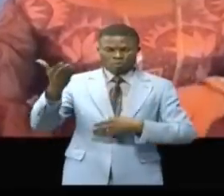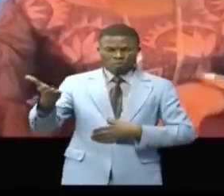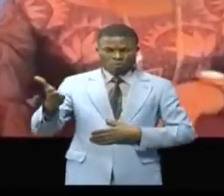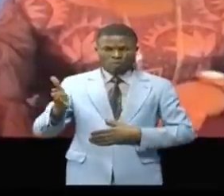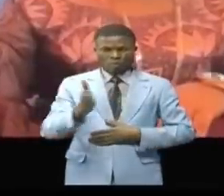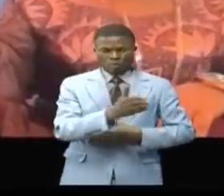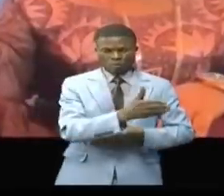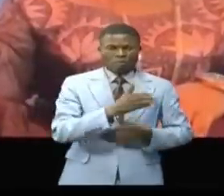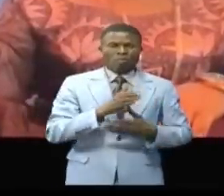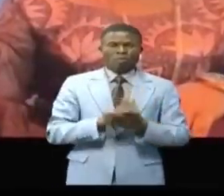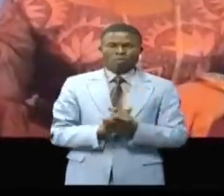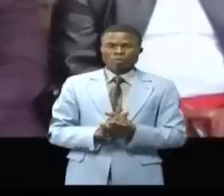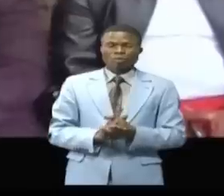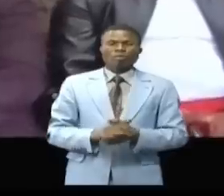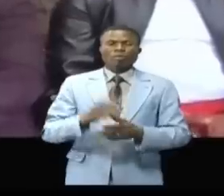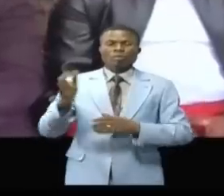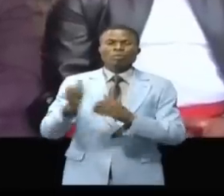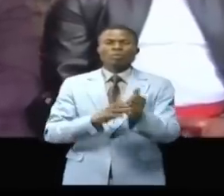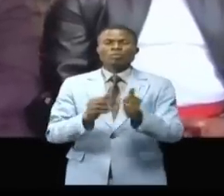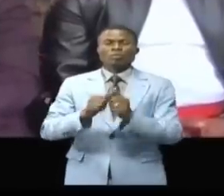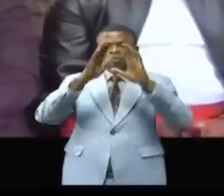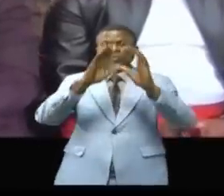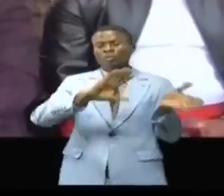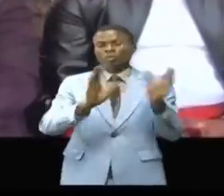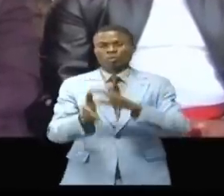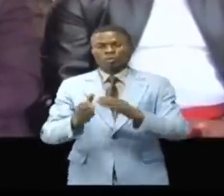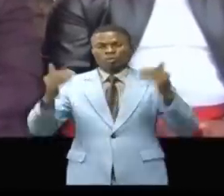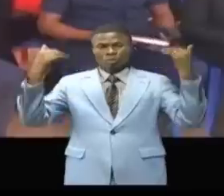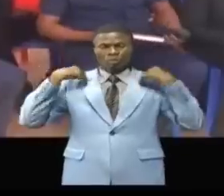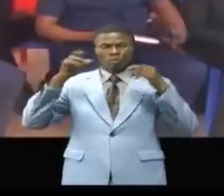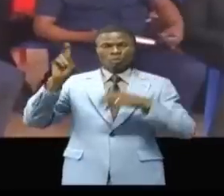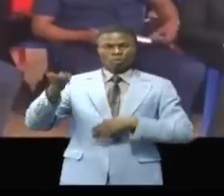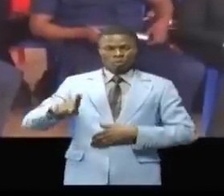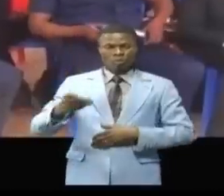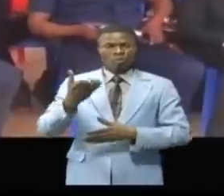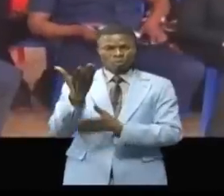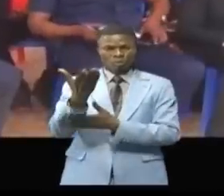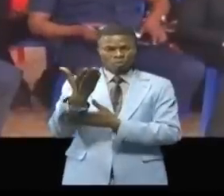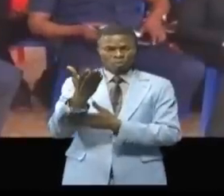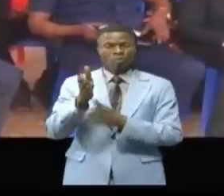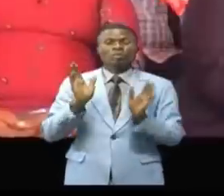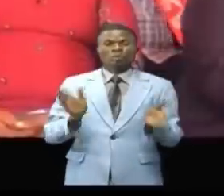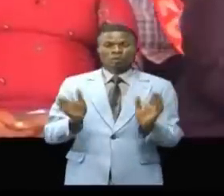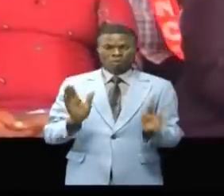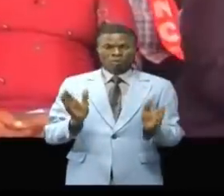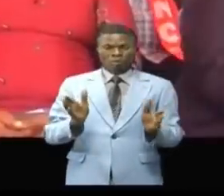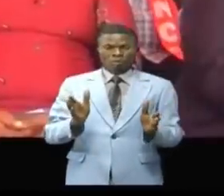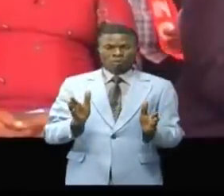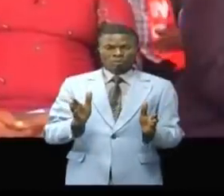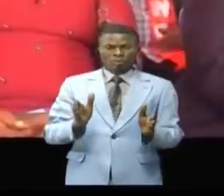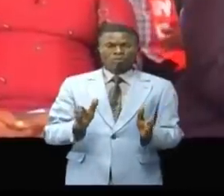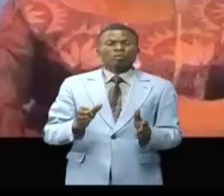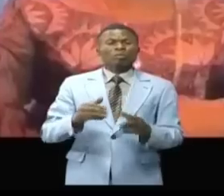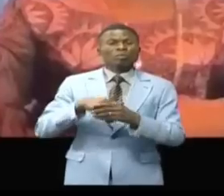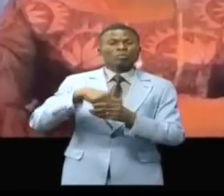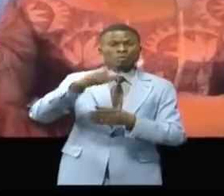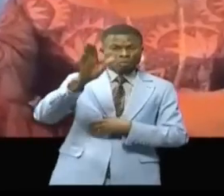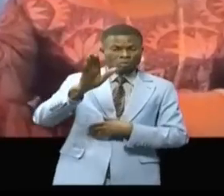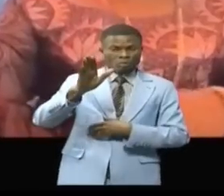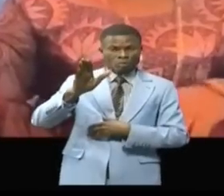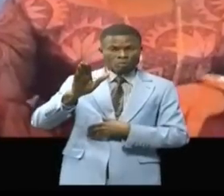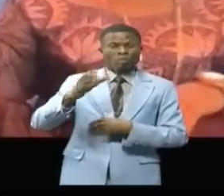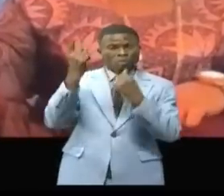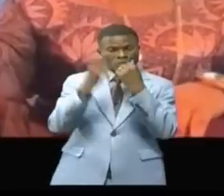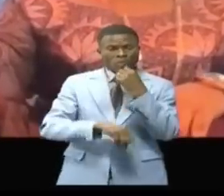gagné les marchés. Aux spoliateurs, l'autorité provinciale leur a lancé une mise en garde de vider les sites, sinon des